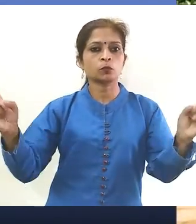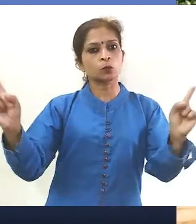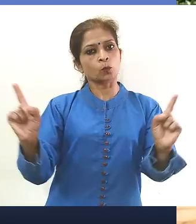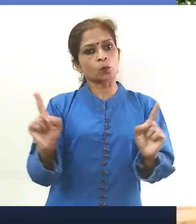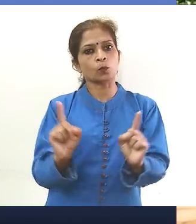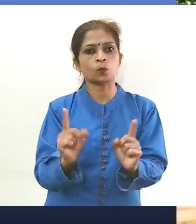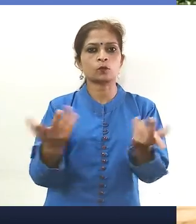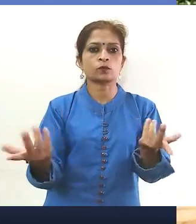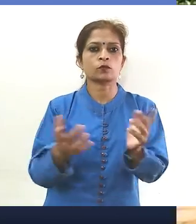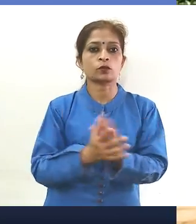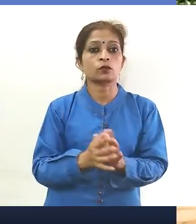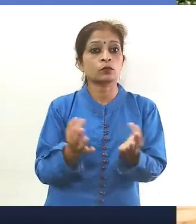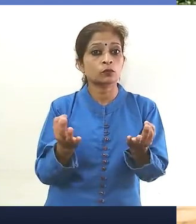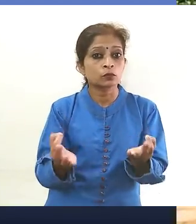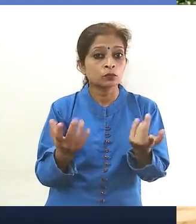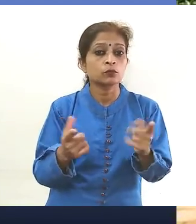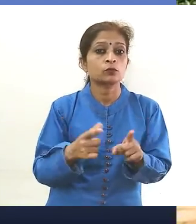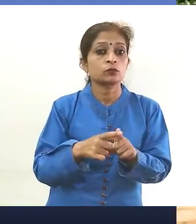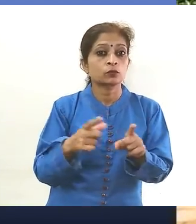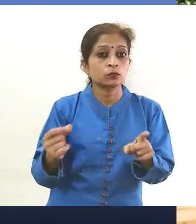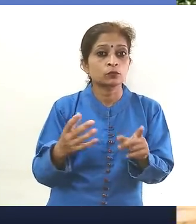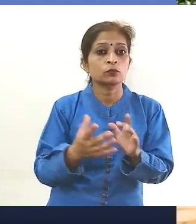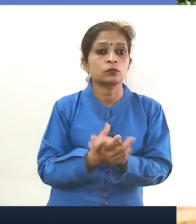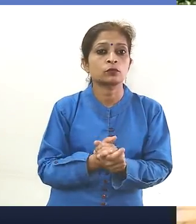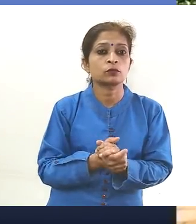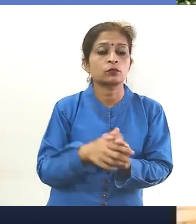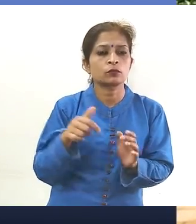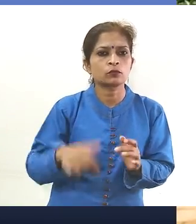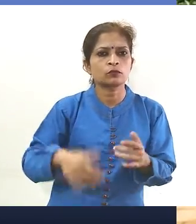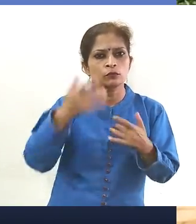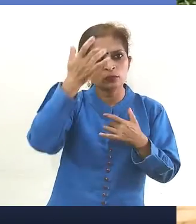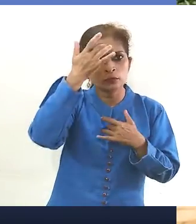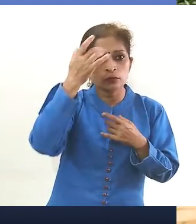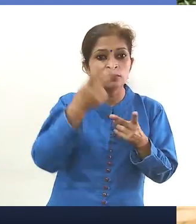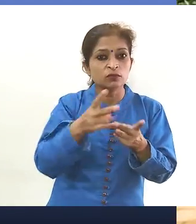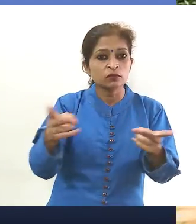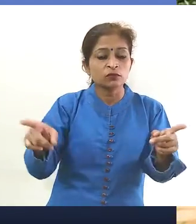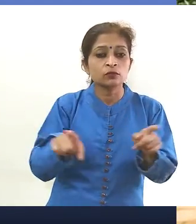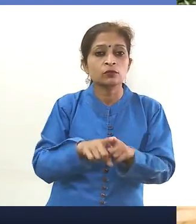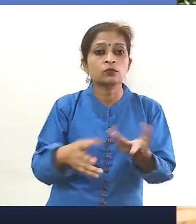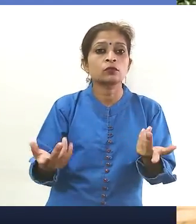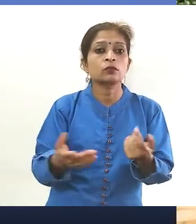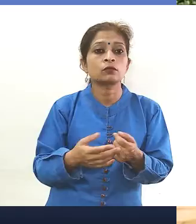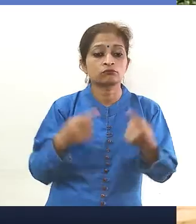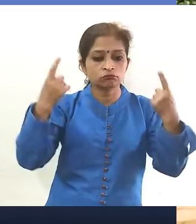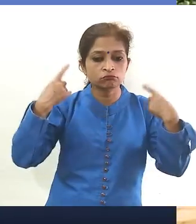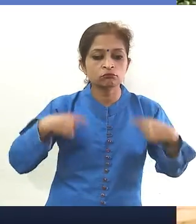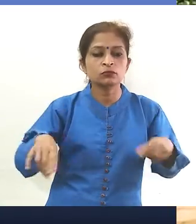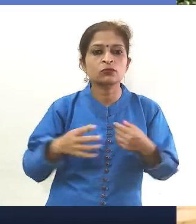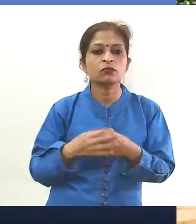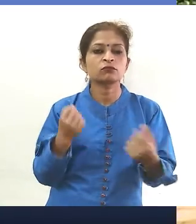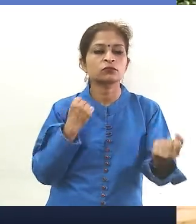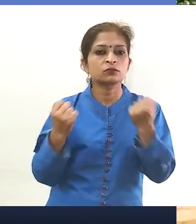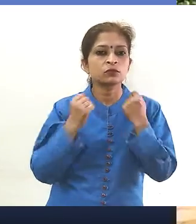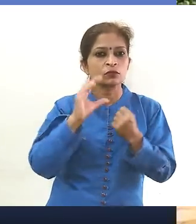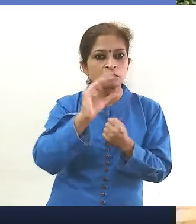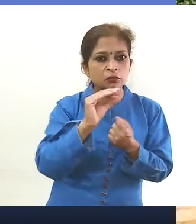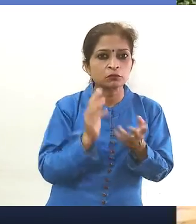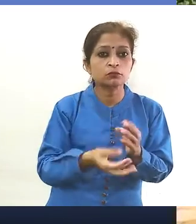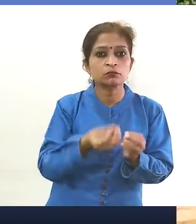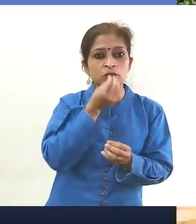है। योगाभ्यास करें, आहार पर नियंत्रण रखें, क्योंकि बीमारियों का मुख्य कारण है लेस फिजिकल एक्टिविटी, ओवर